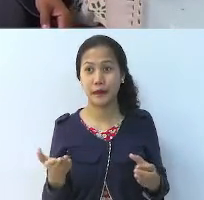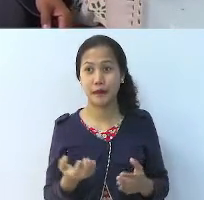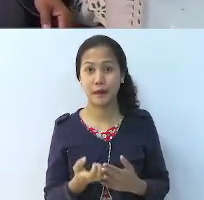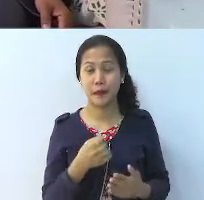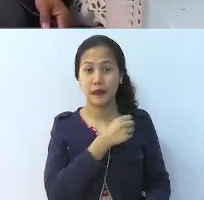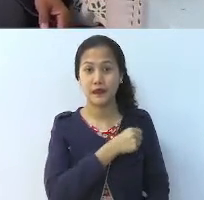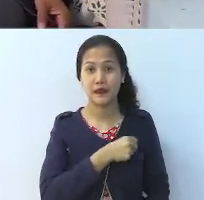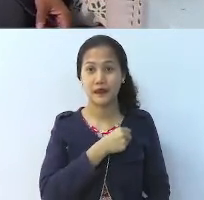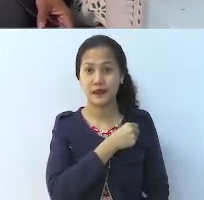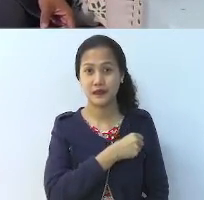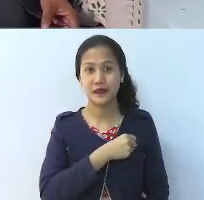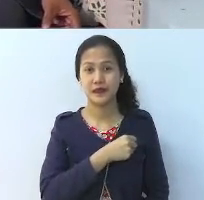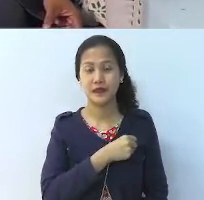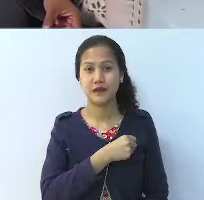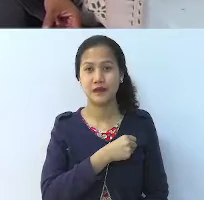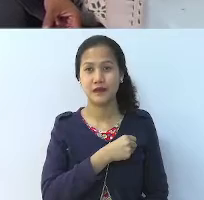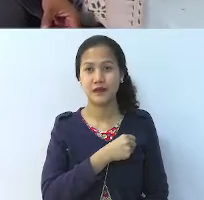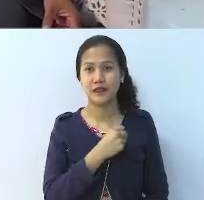dyan, mapapahamak tayo.